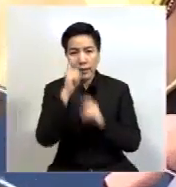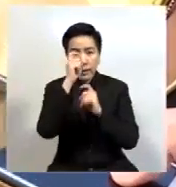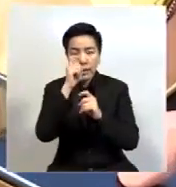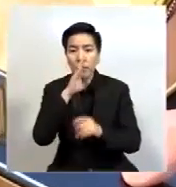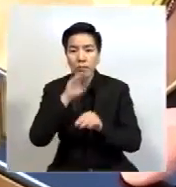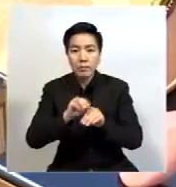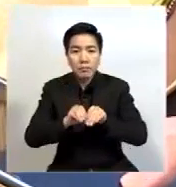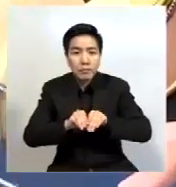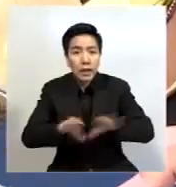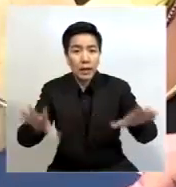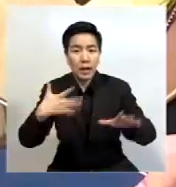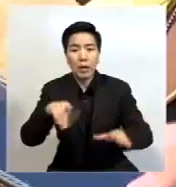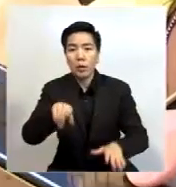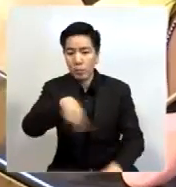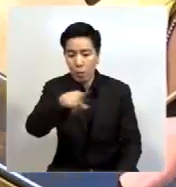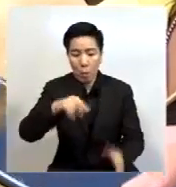ย